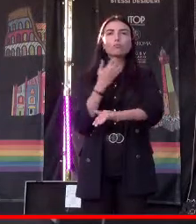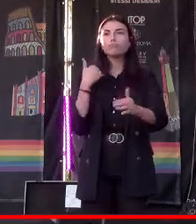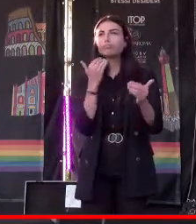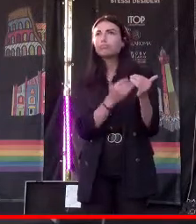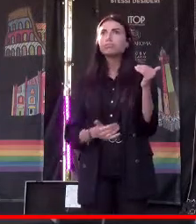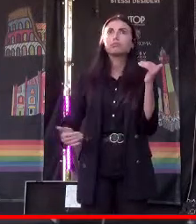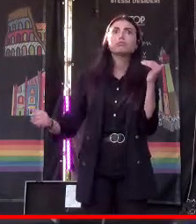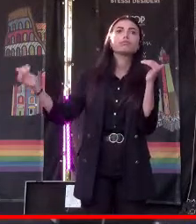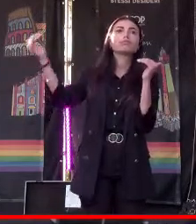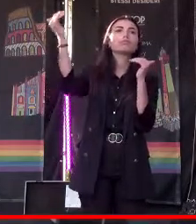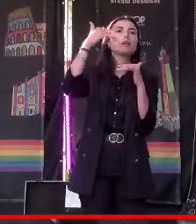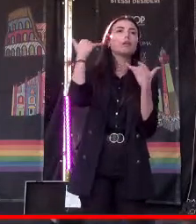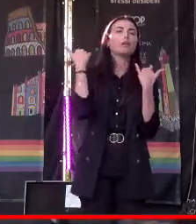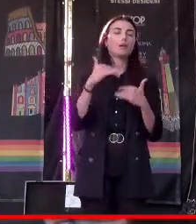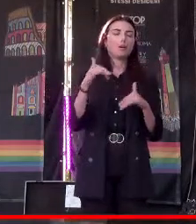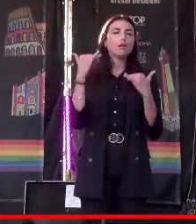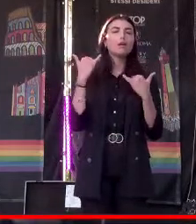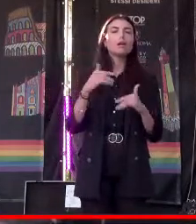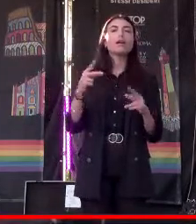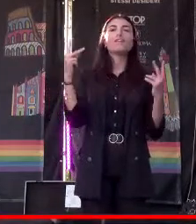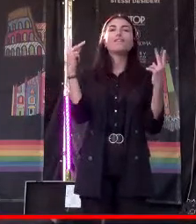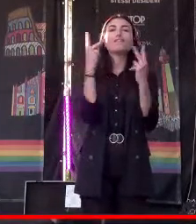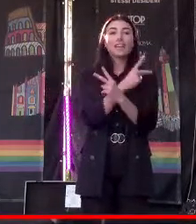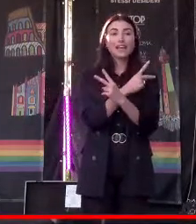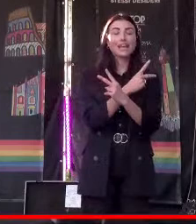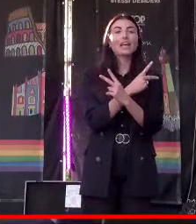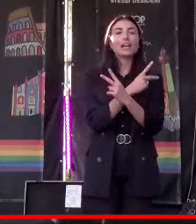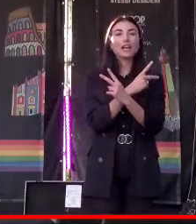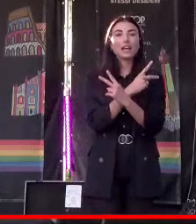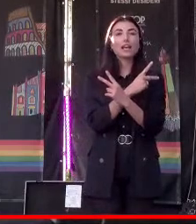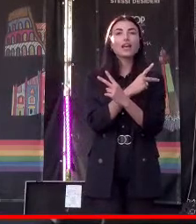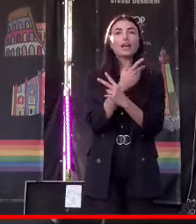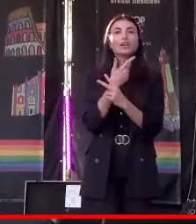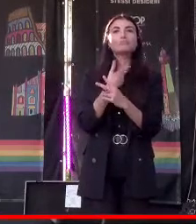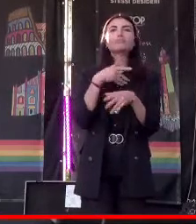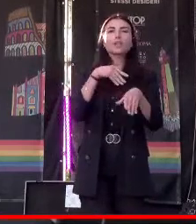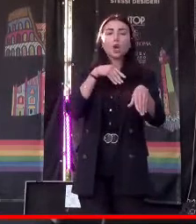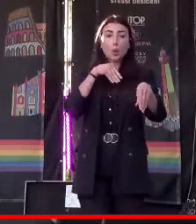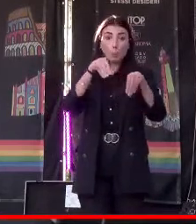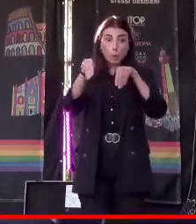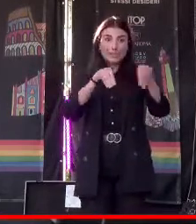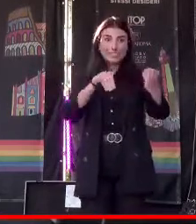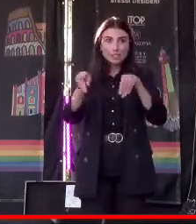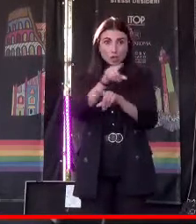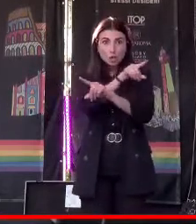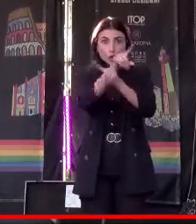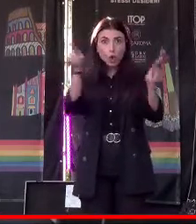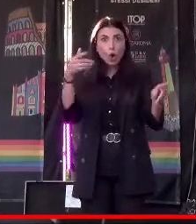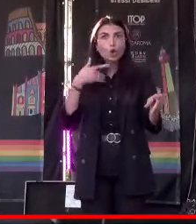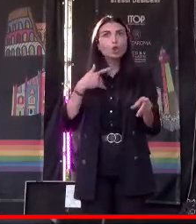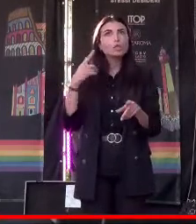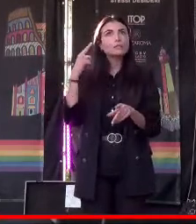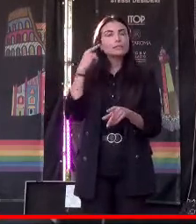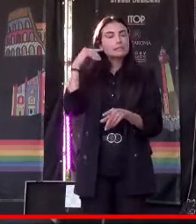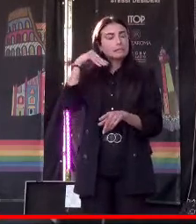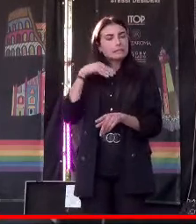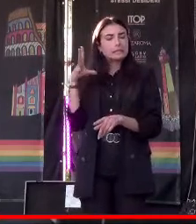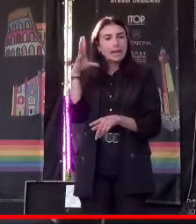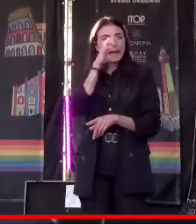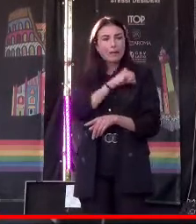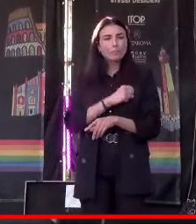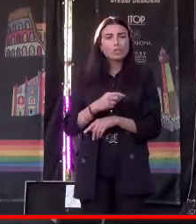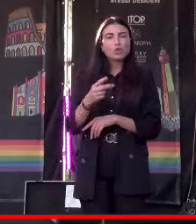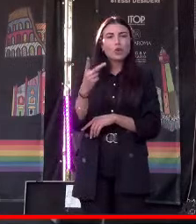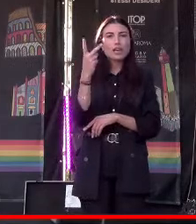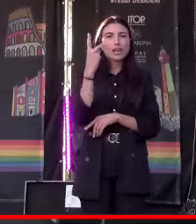effettivamente stando nelle vostre posizioni mi rendo conto di quello che noi non riusciamo a vedere con degli